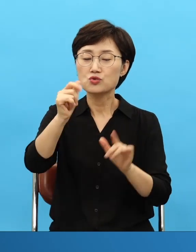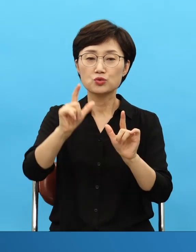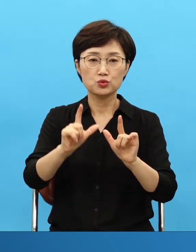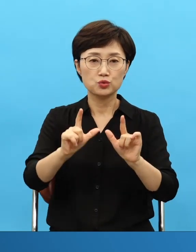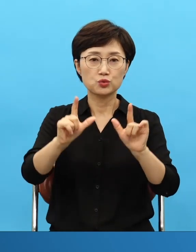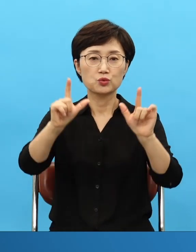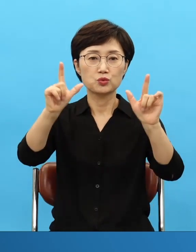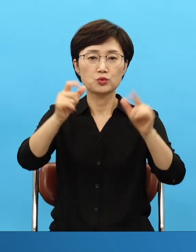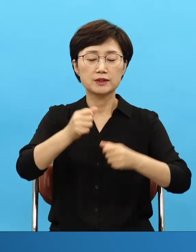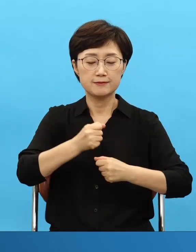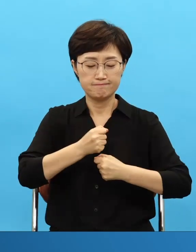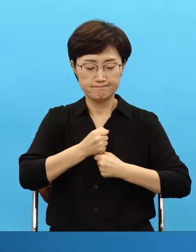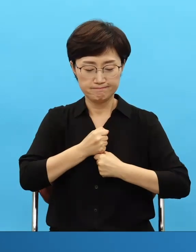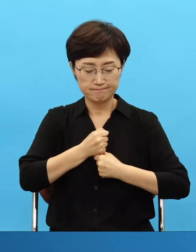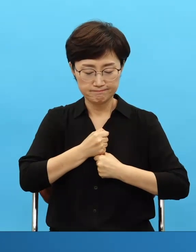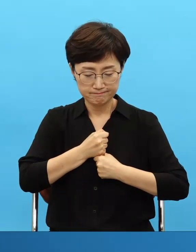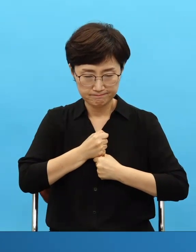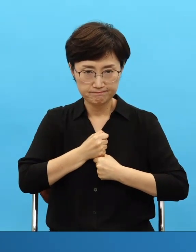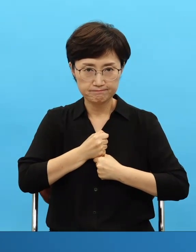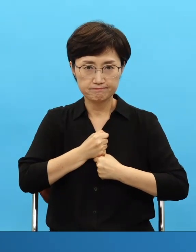이 주일